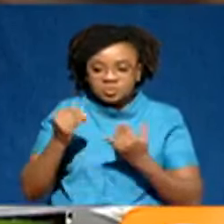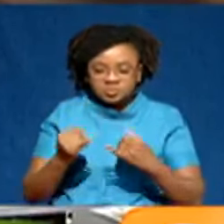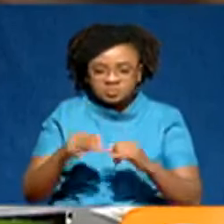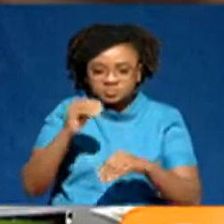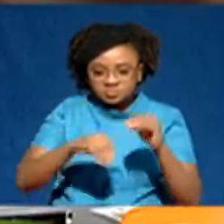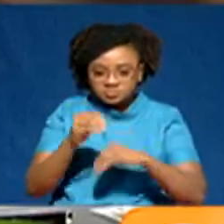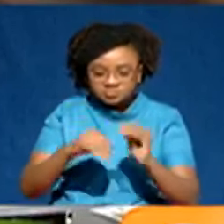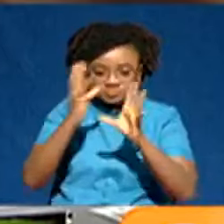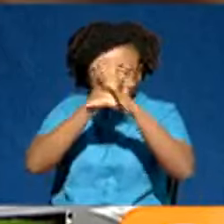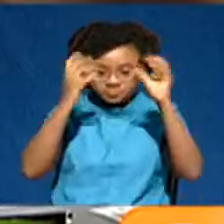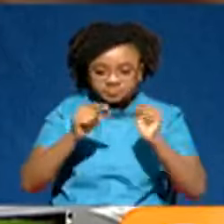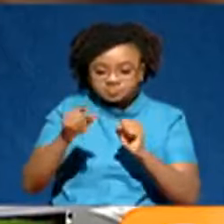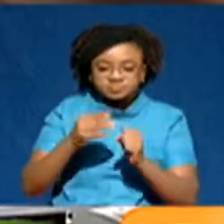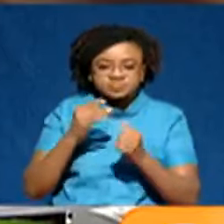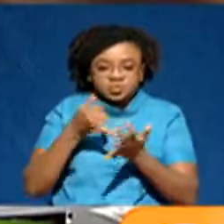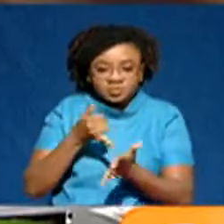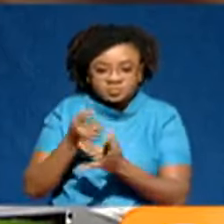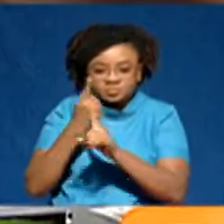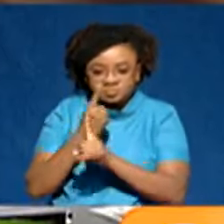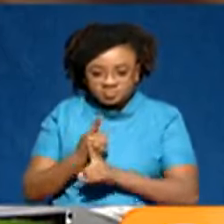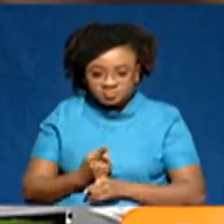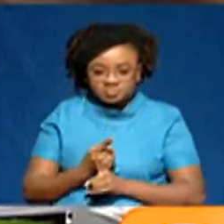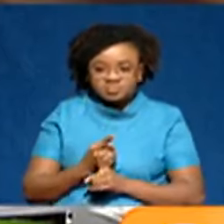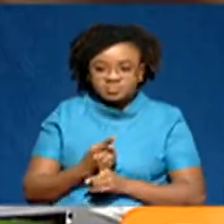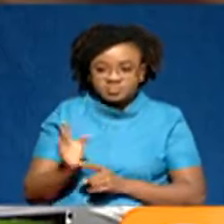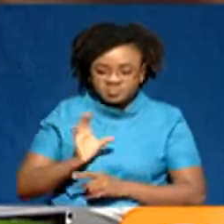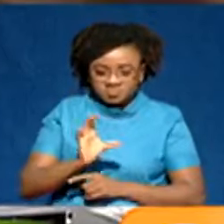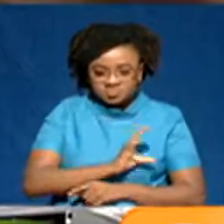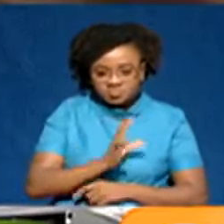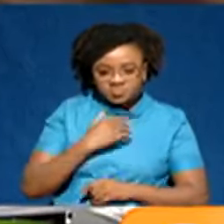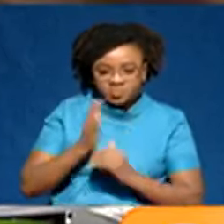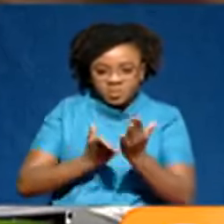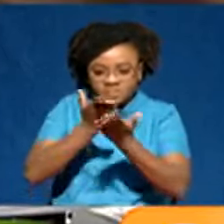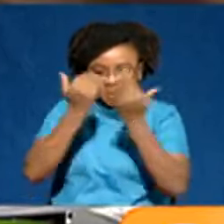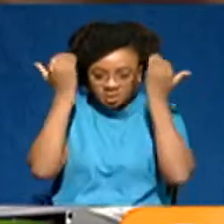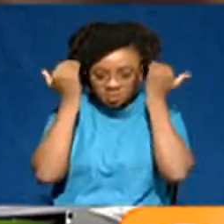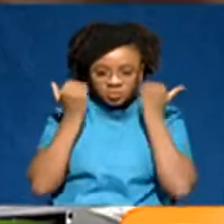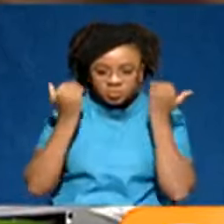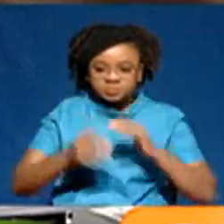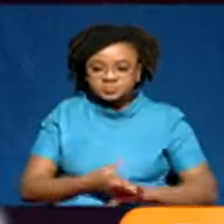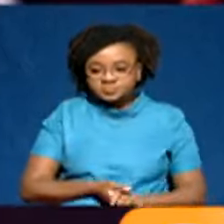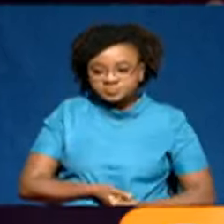urais, utahujumu, katiba na majukumu ya mahakama ya upeo. Steven Leto na taarifa hiyo kwa kina.